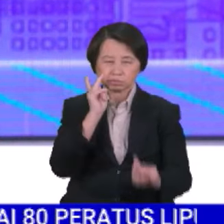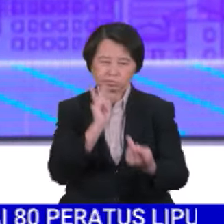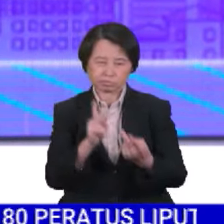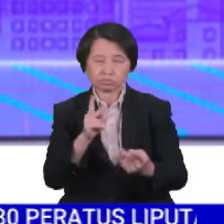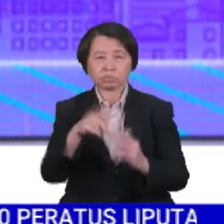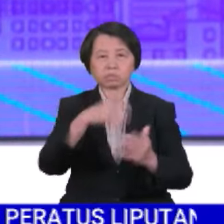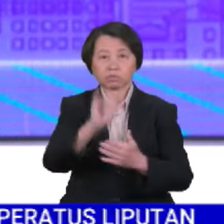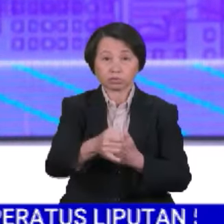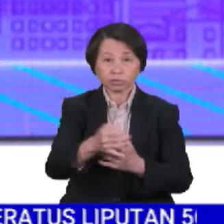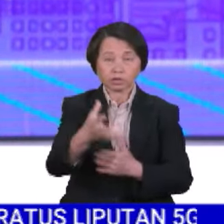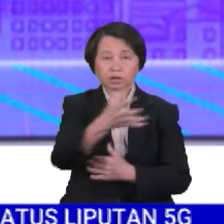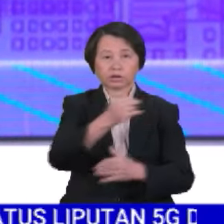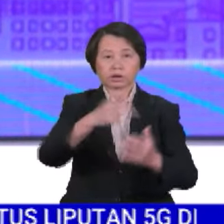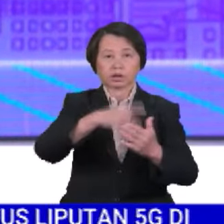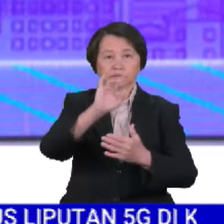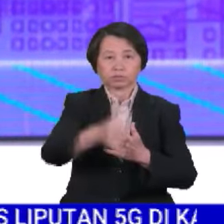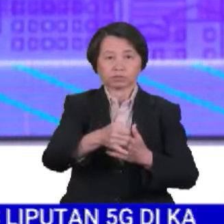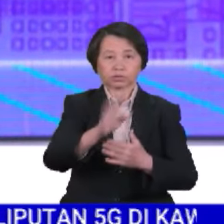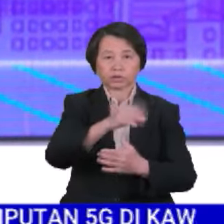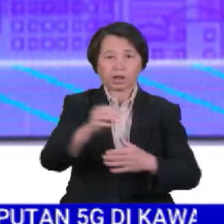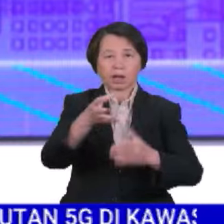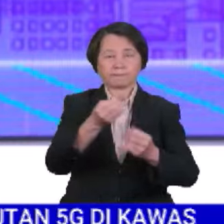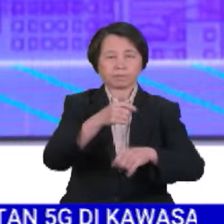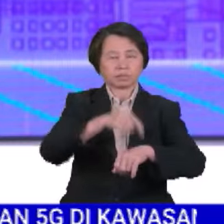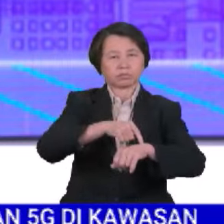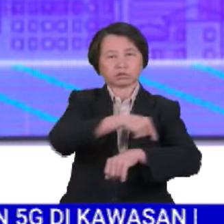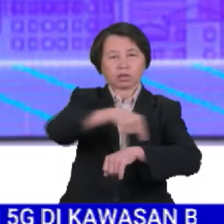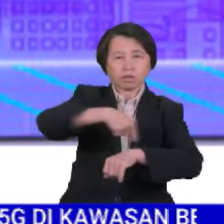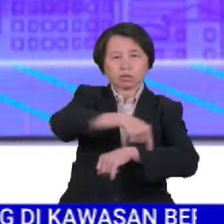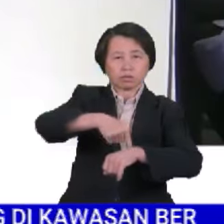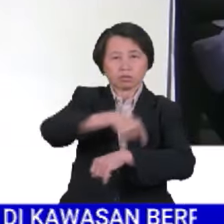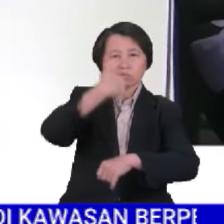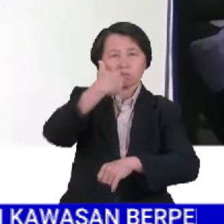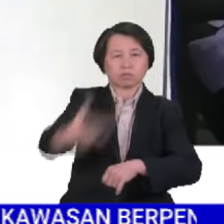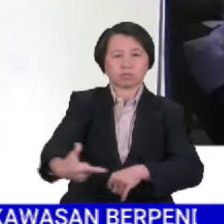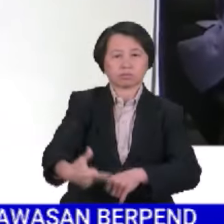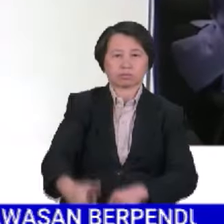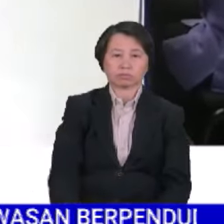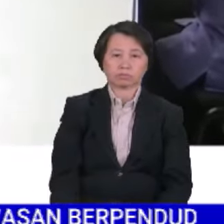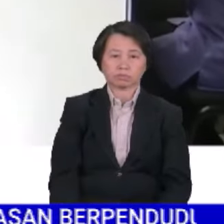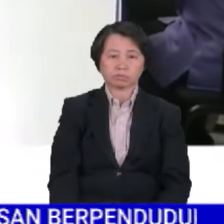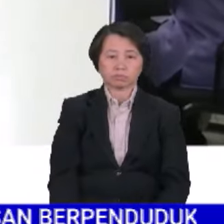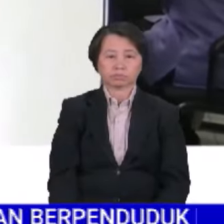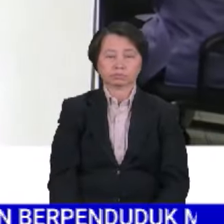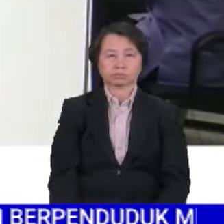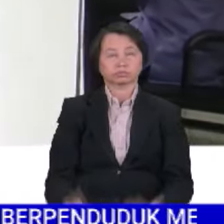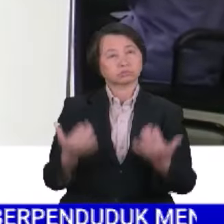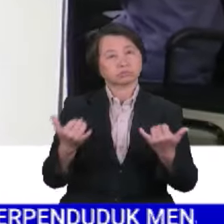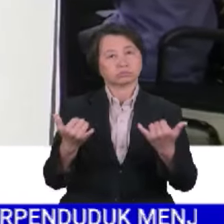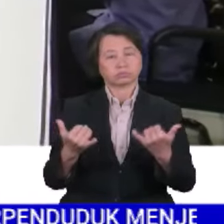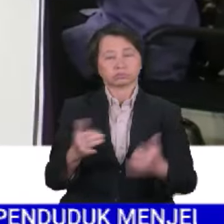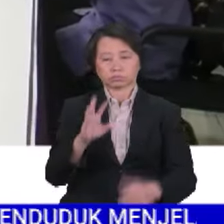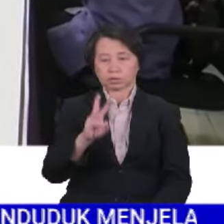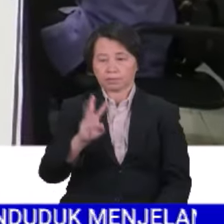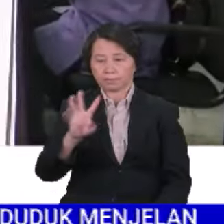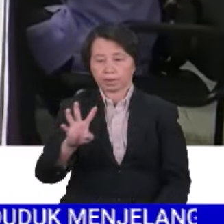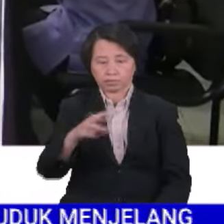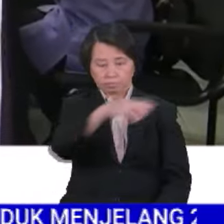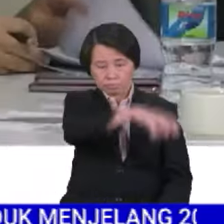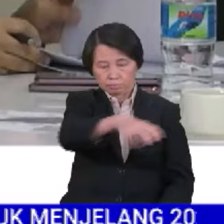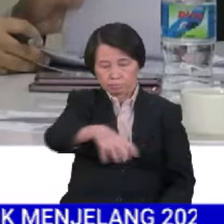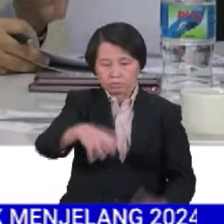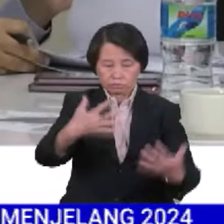sesuaian Project selain Project yang makan Mas sepanjang Hai setakat ini 64